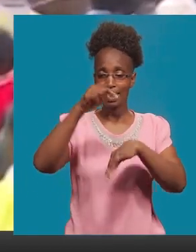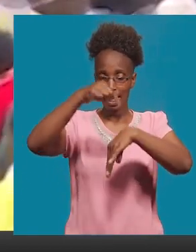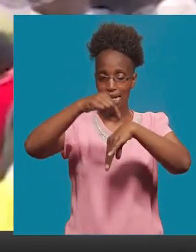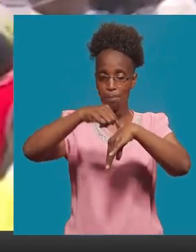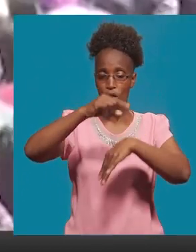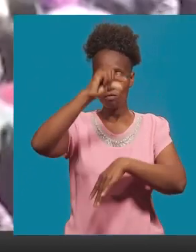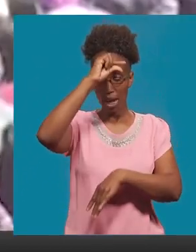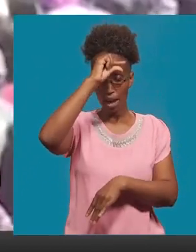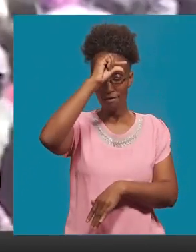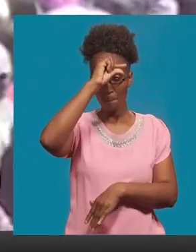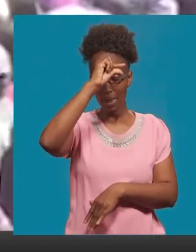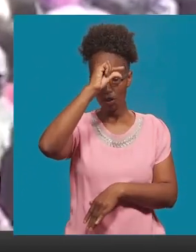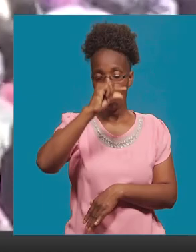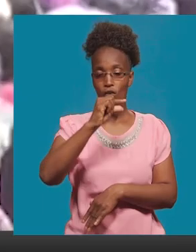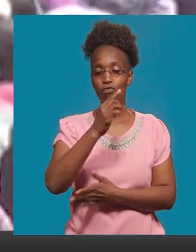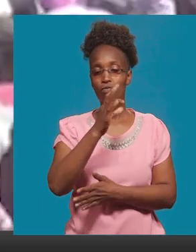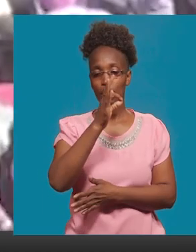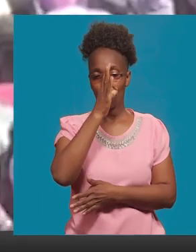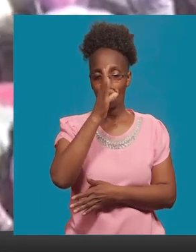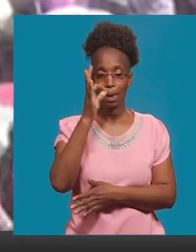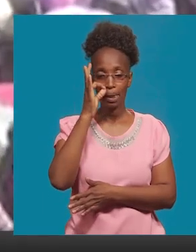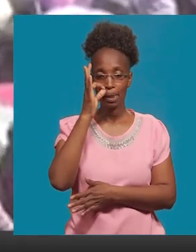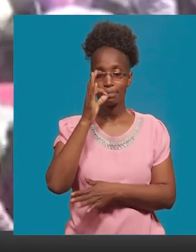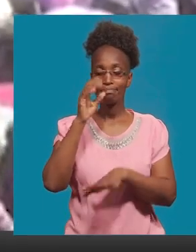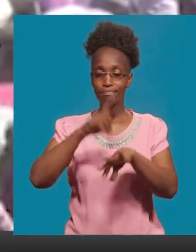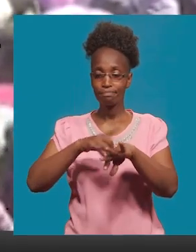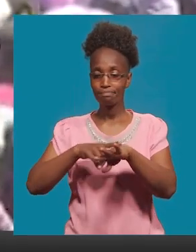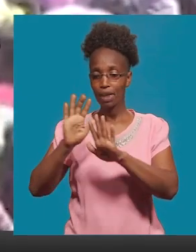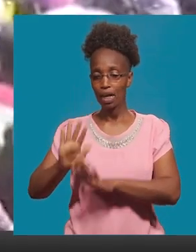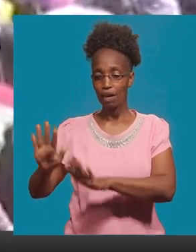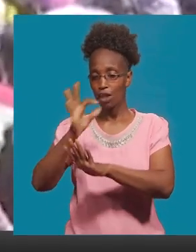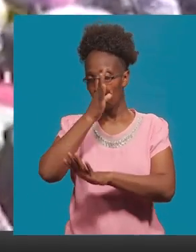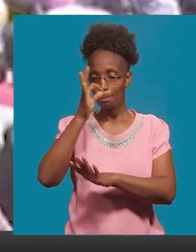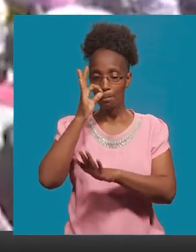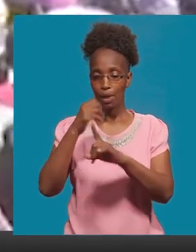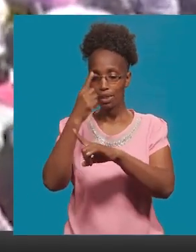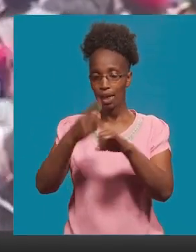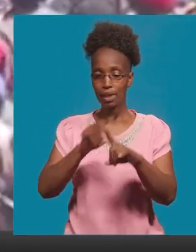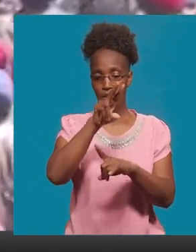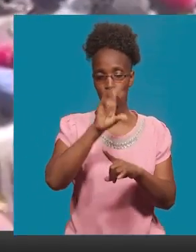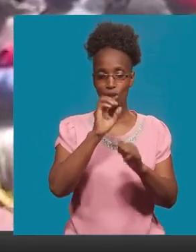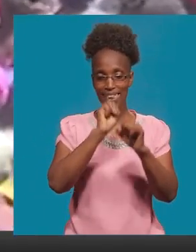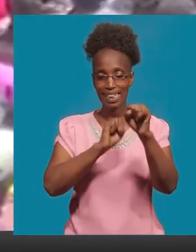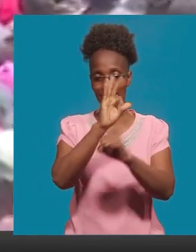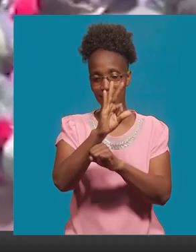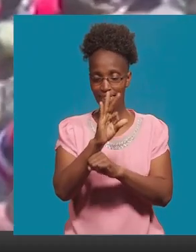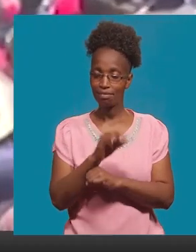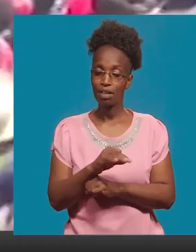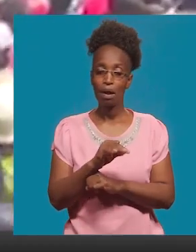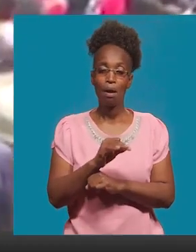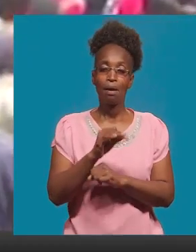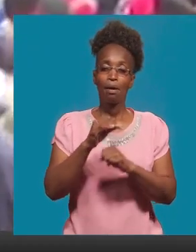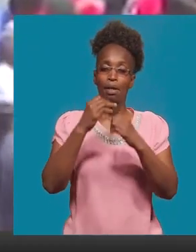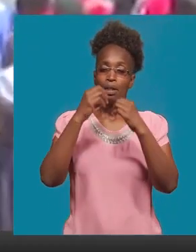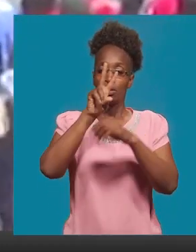na alipokosa kumunga mkono Rais Uhuru Kenyatta mwaka 2013. Alikuwa na sisi.